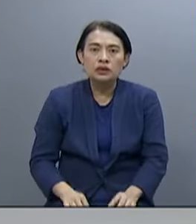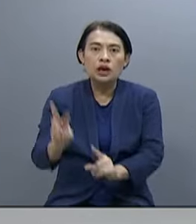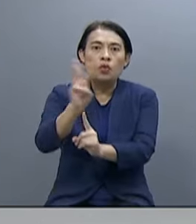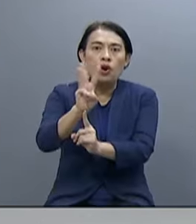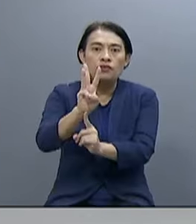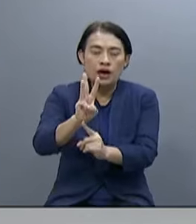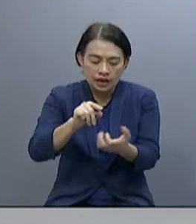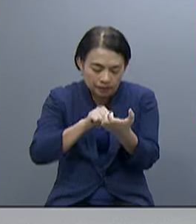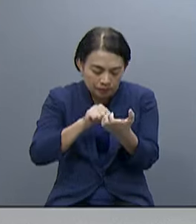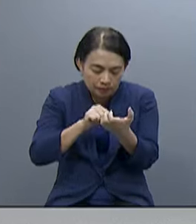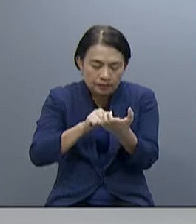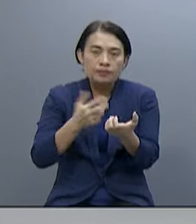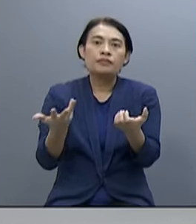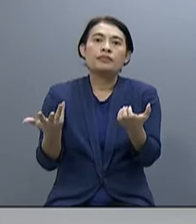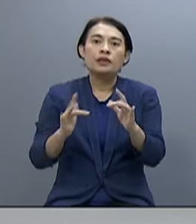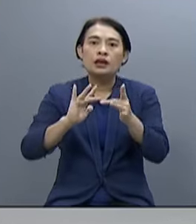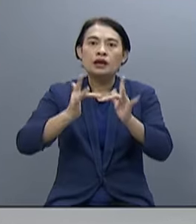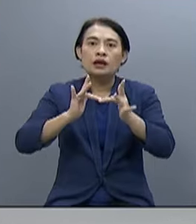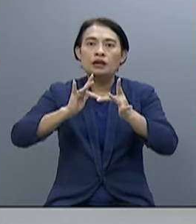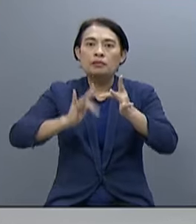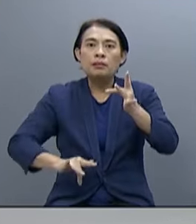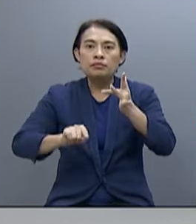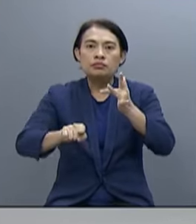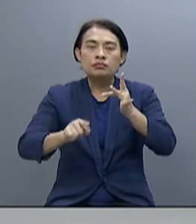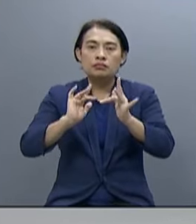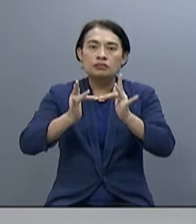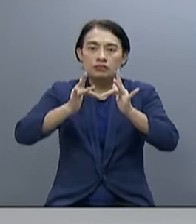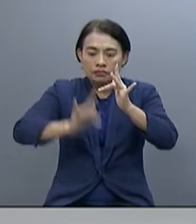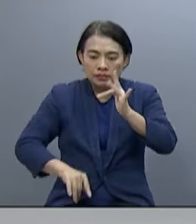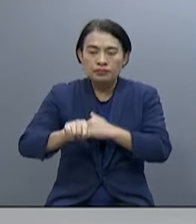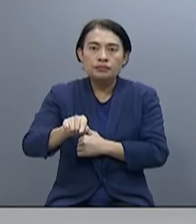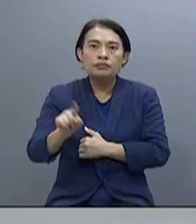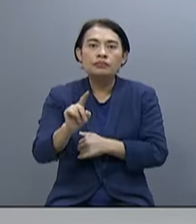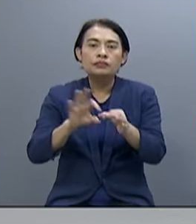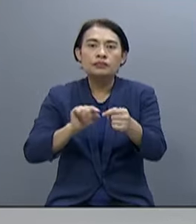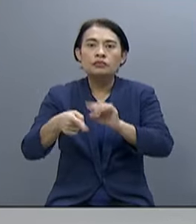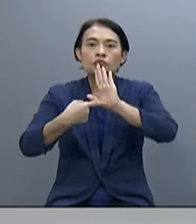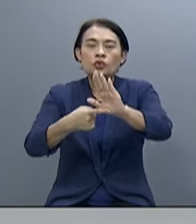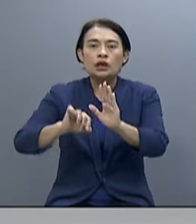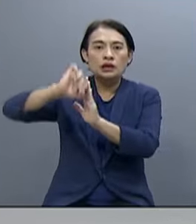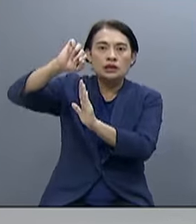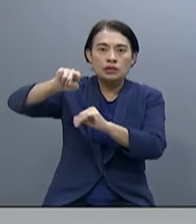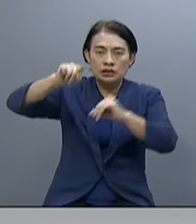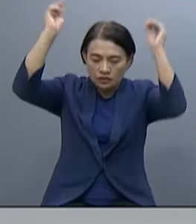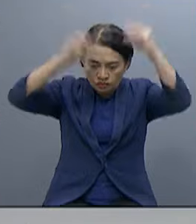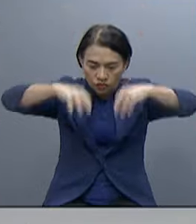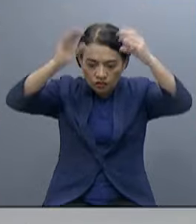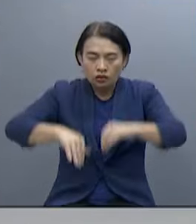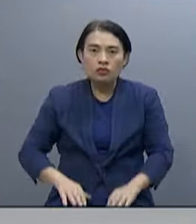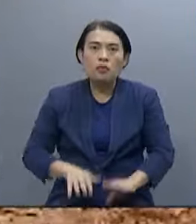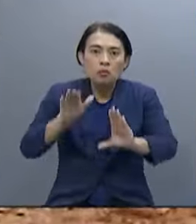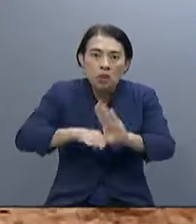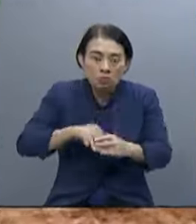ๆเนี่ยสัญญาณอินเทอร์เน็ตไม่ค่อยจะเสถียรนะคะอย่างที่พื้นที่ห่างไกลในเชียงใหม่ฝนตกลงมาก็ลงทะเบียนกันไม่ค่อยจะ